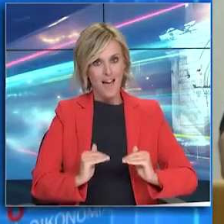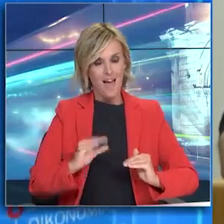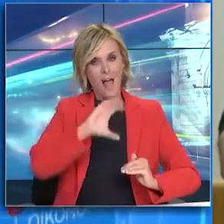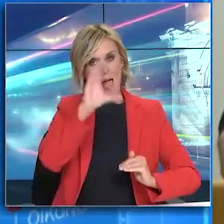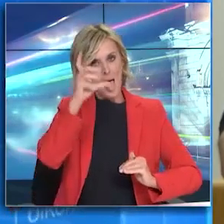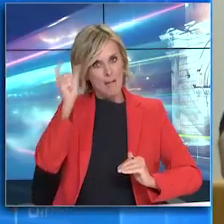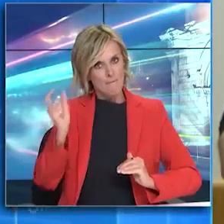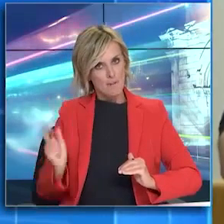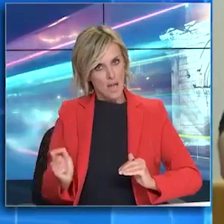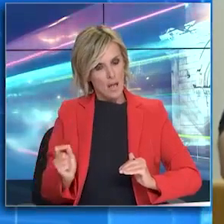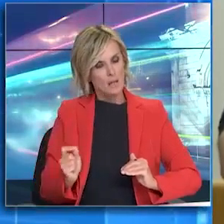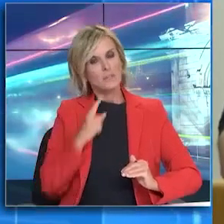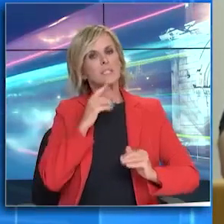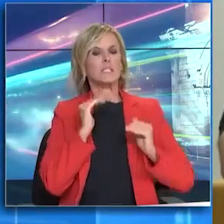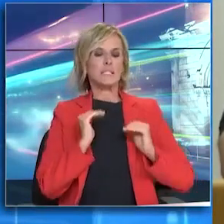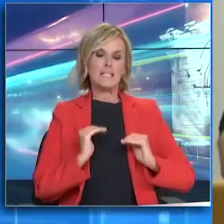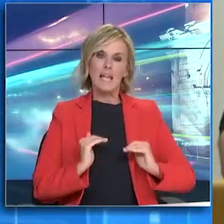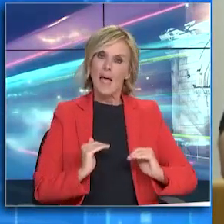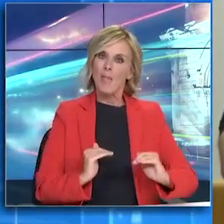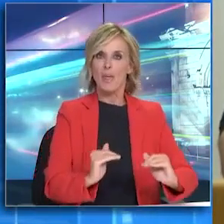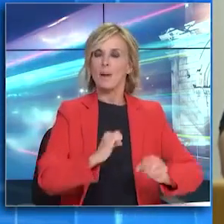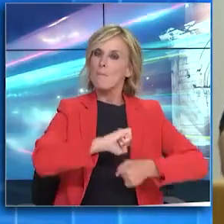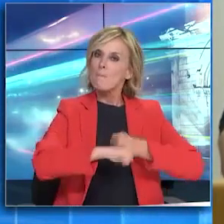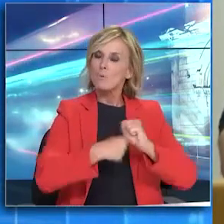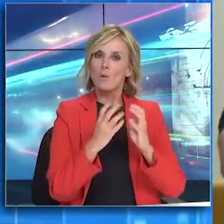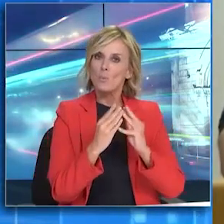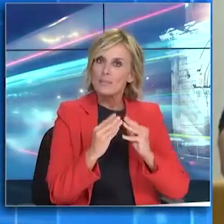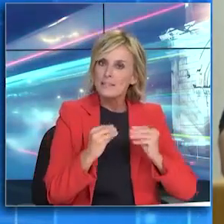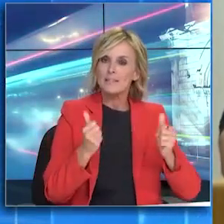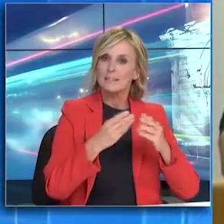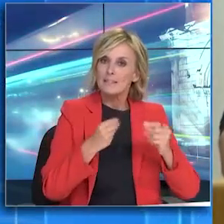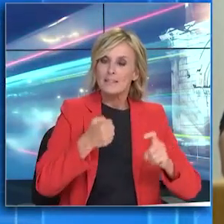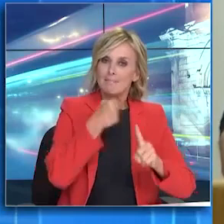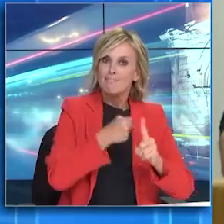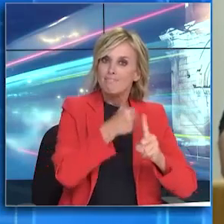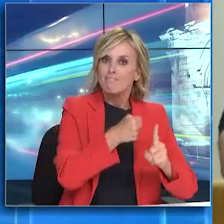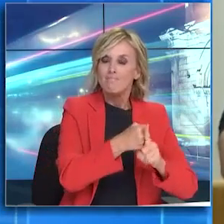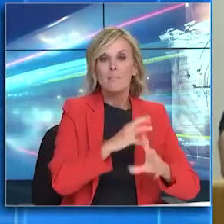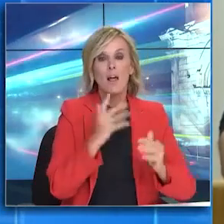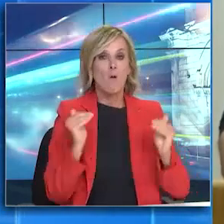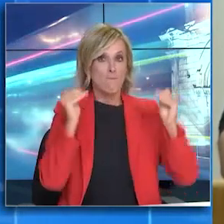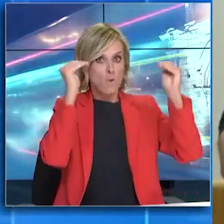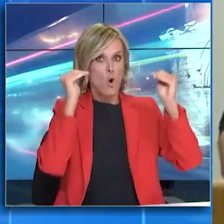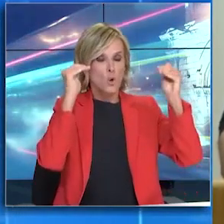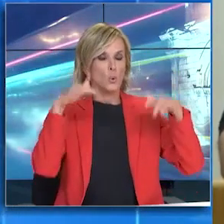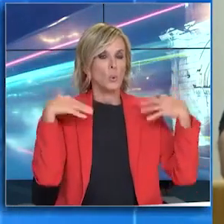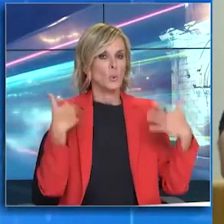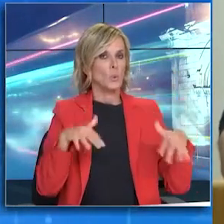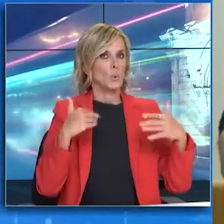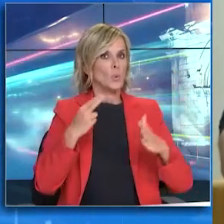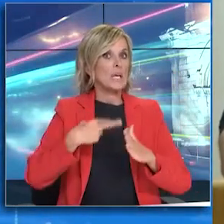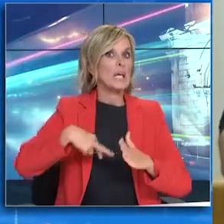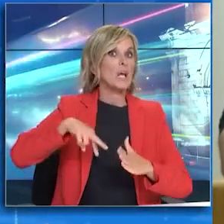κατάσταση είναι σταθερή. Προσπαθούμε να τη βελτιώσουμε διαρκώς. Ενώ στο βόρειο τμήμα της η κατάσταση παραμένει